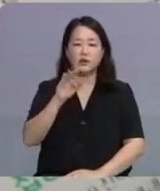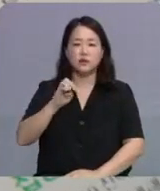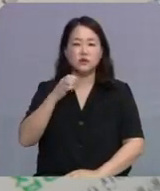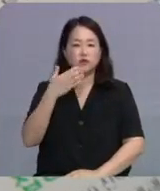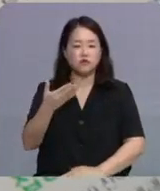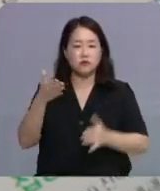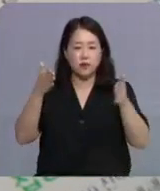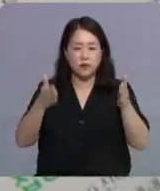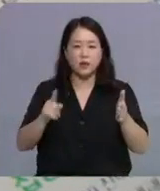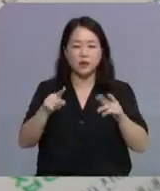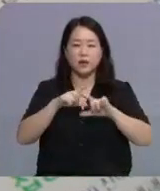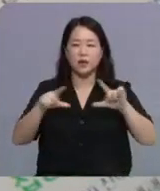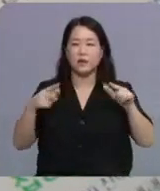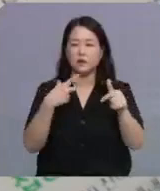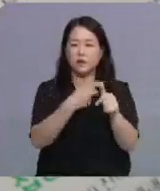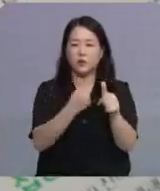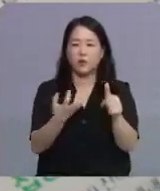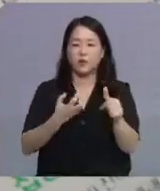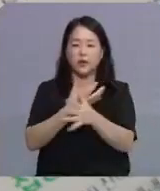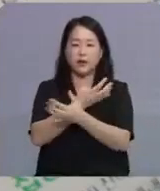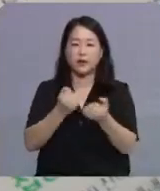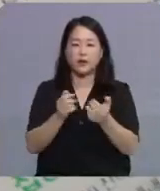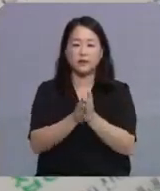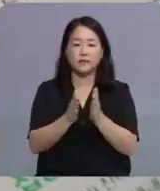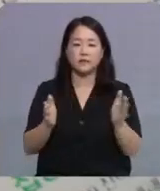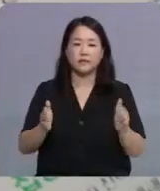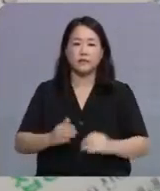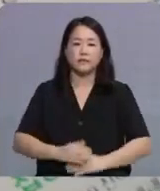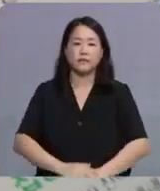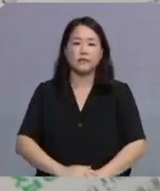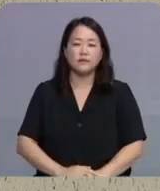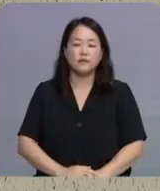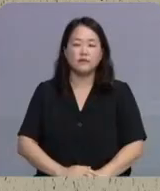중 사전 예약이 시작됩니다 서윤 덮게 됩니다